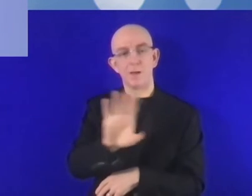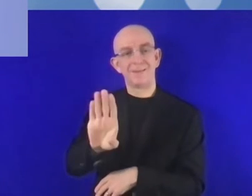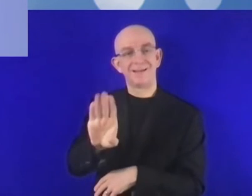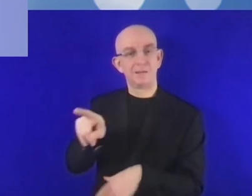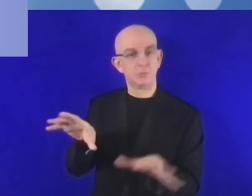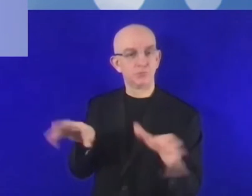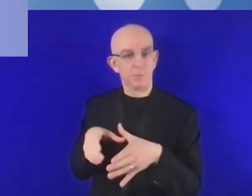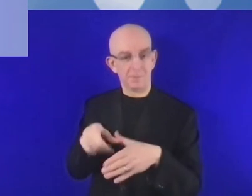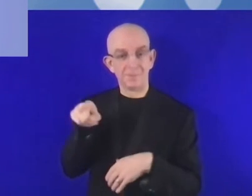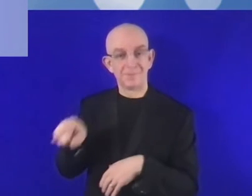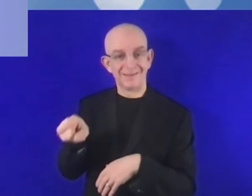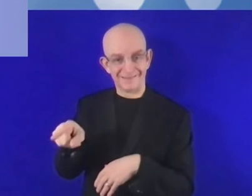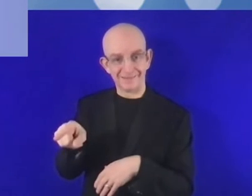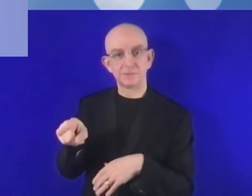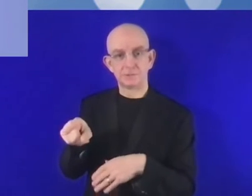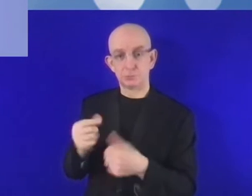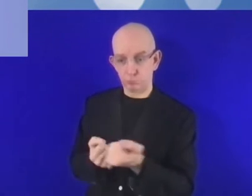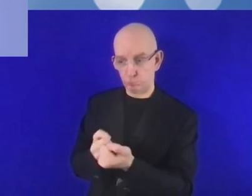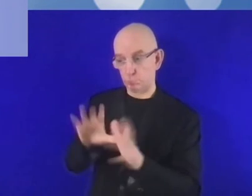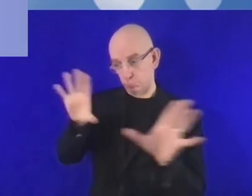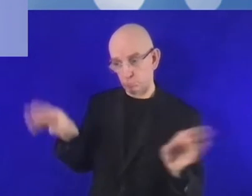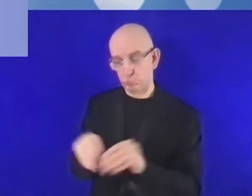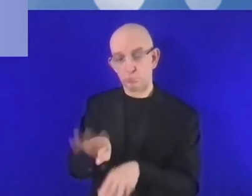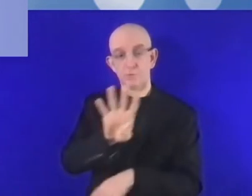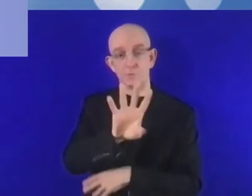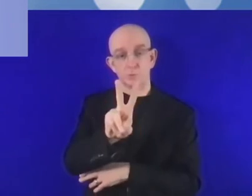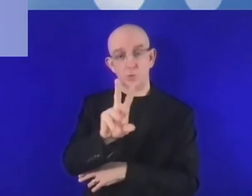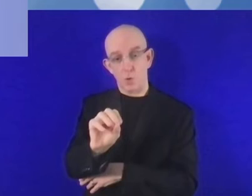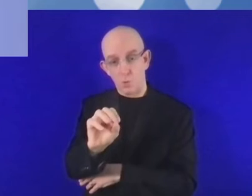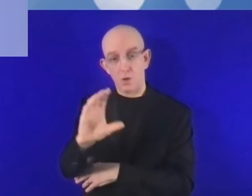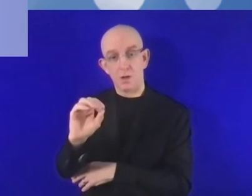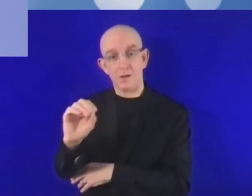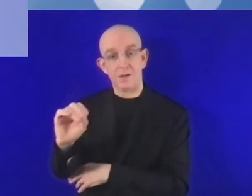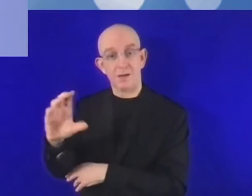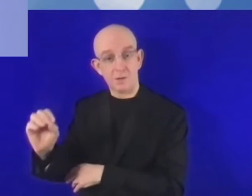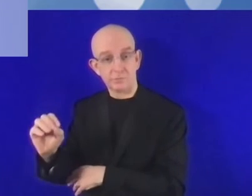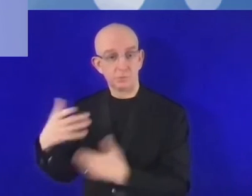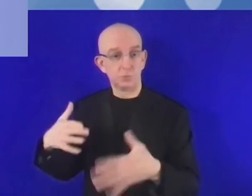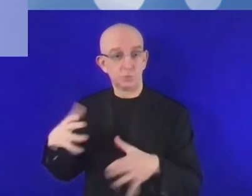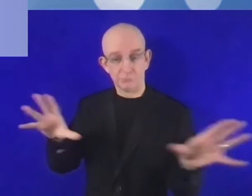В 2020 году мы оказали поддержку